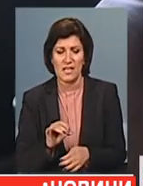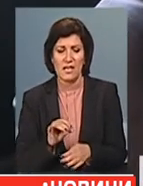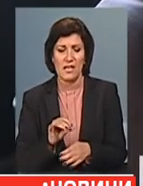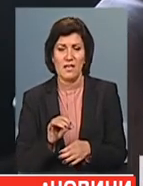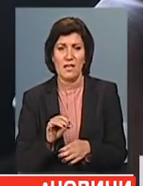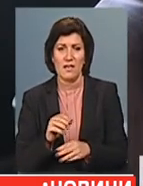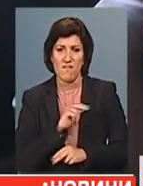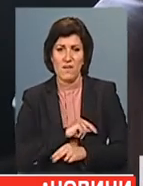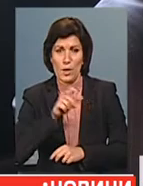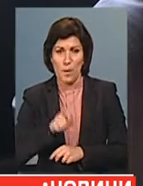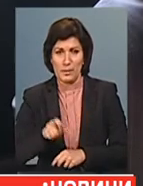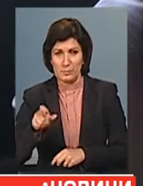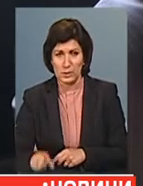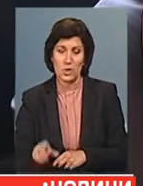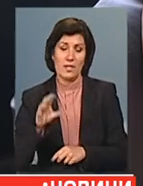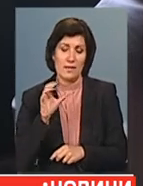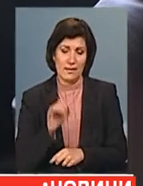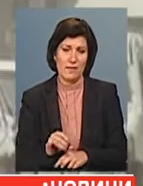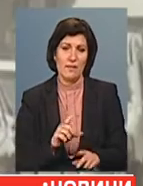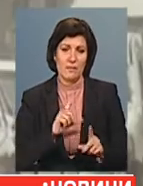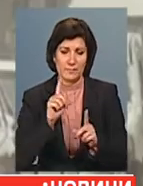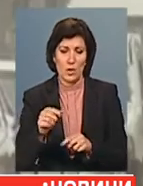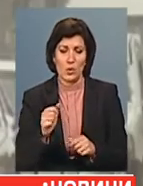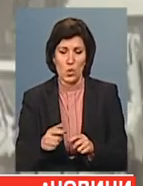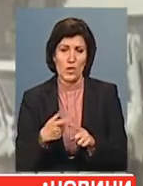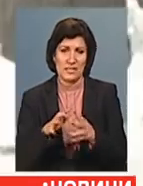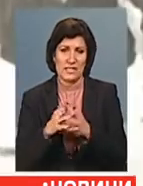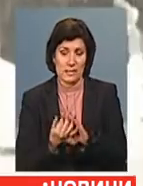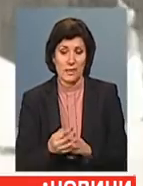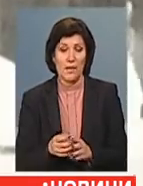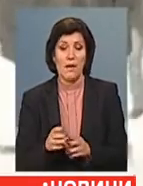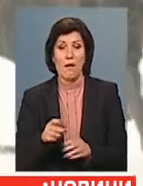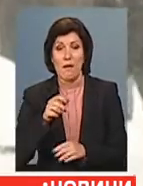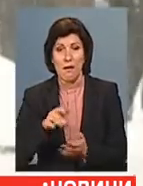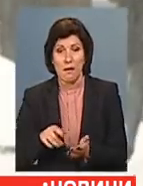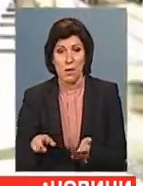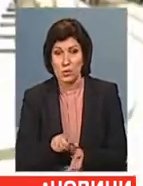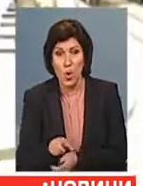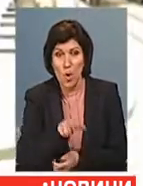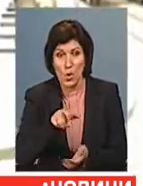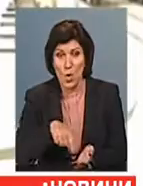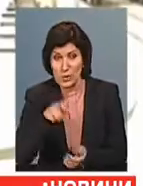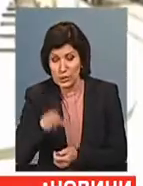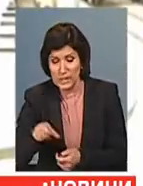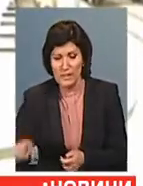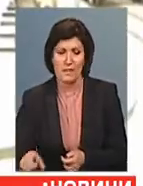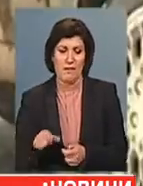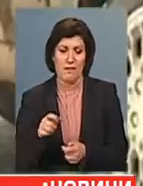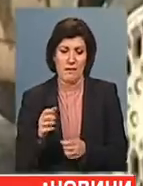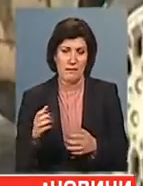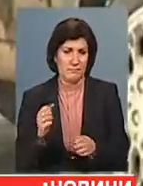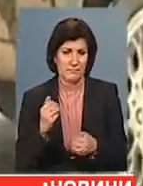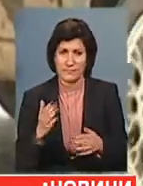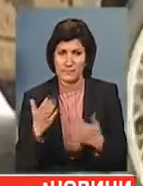виробничий персонал і таким чином добиралися до тих сіл. Дорожники кажуть, працюють без відпочинку. Вже по другому колу чистять і